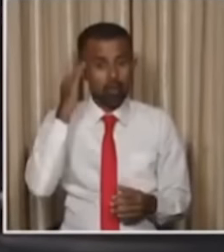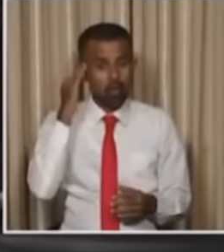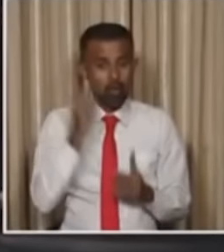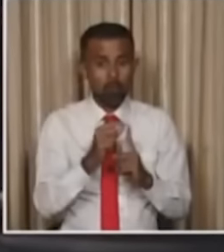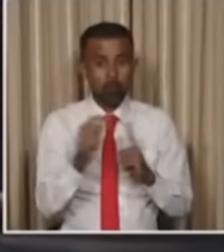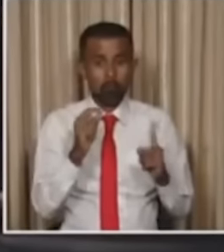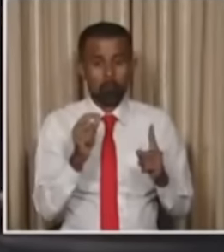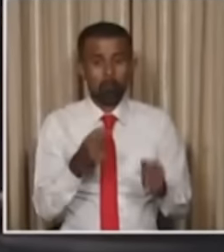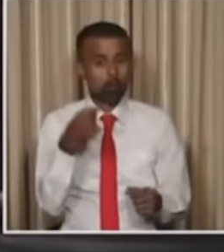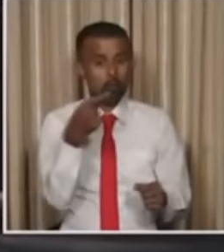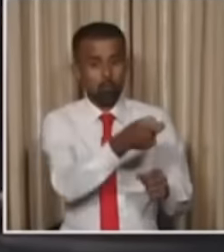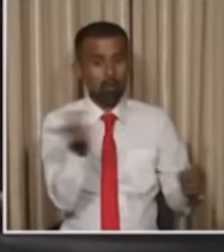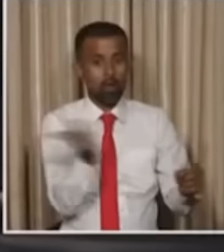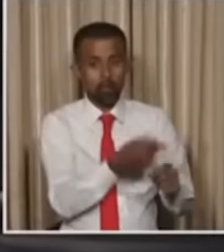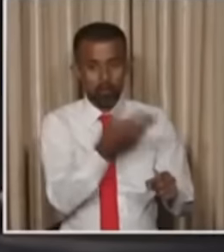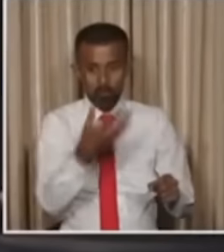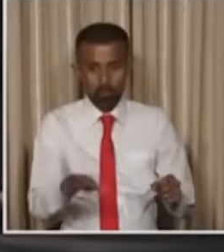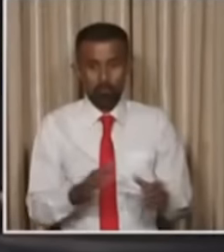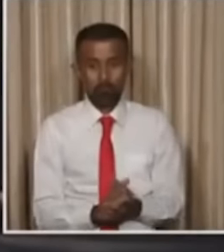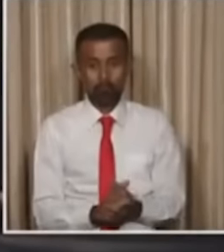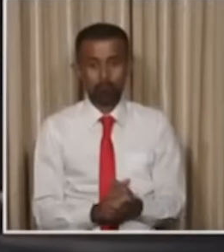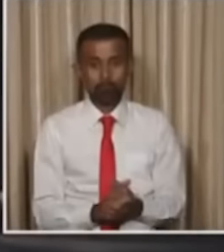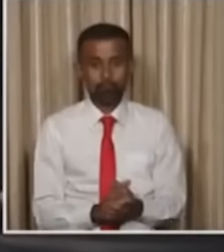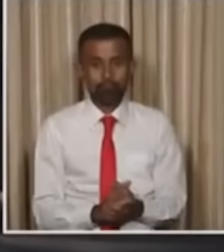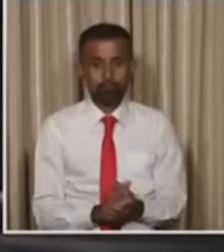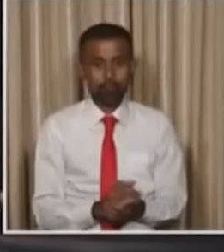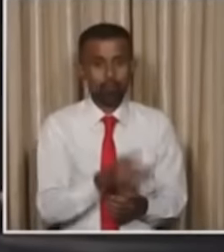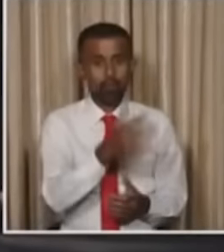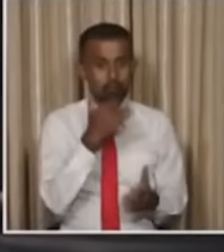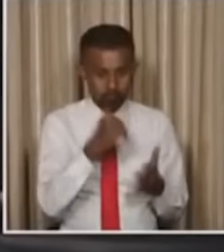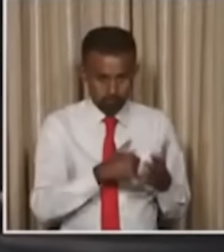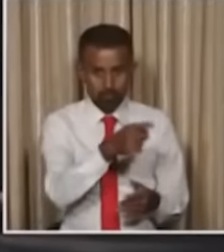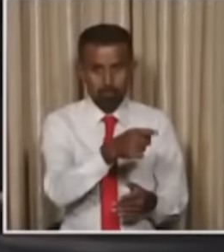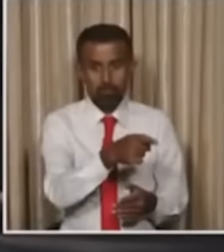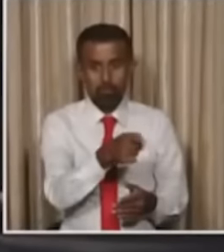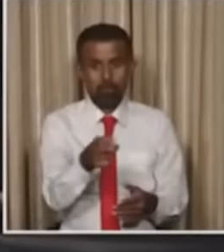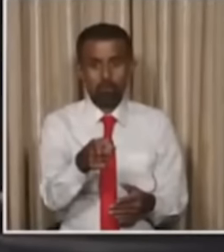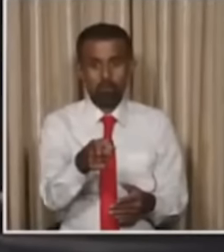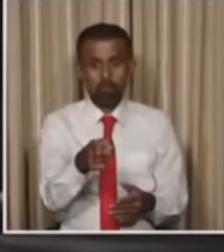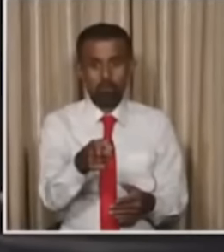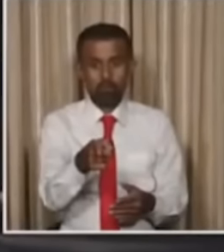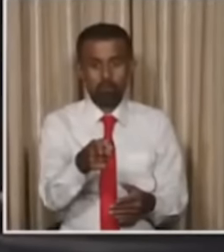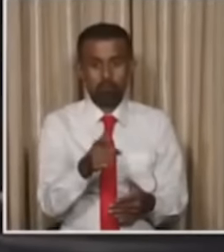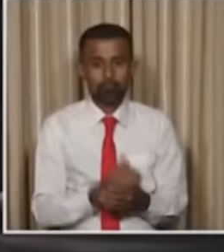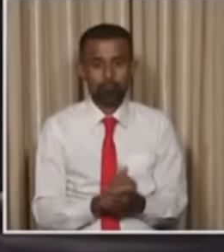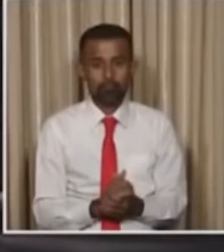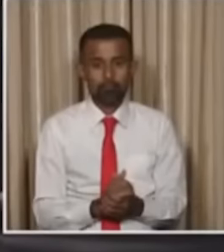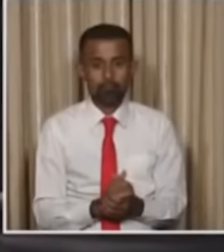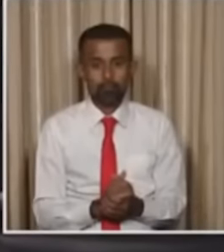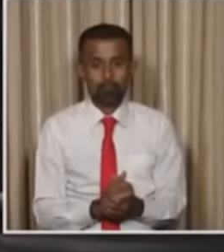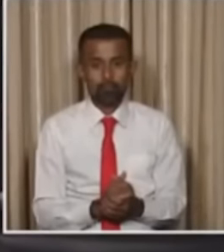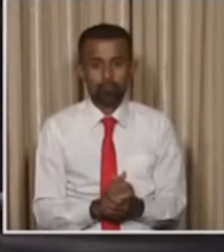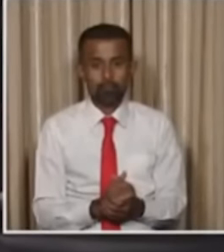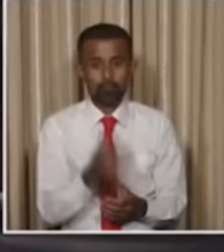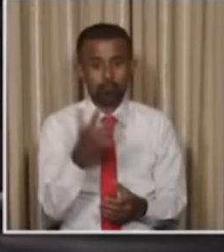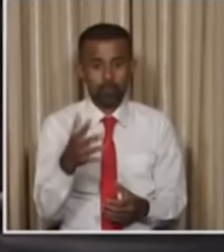මන්ත්‍රීතුමිය වෙඩි තියලා කපලා මැරුවා. එතුමිය මොන දූෂකයෙක්ද? ඒකින්ද කරුණා කළා. ඒ වගේ දේවල්